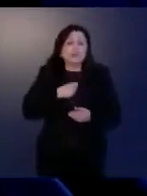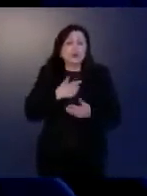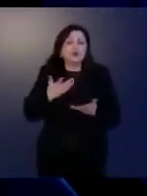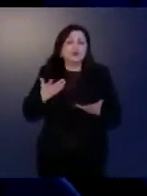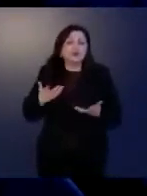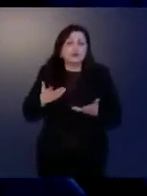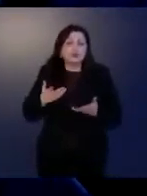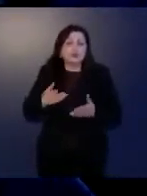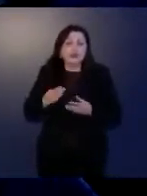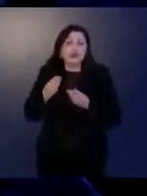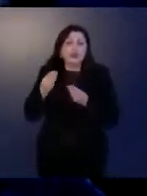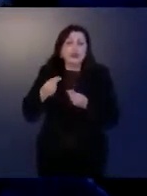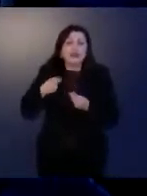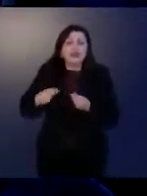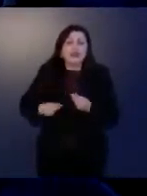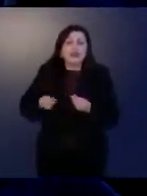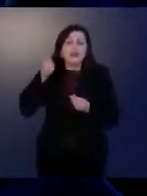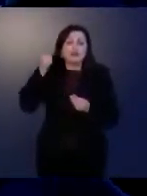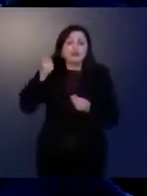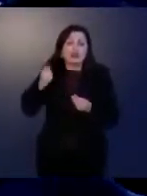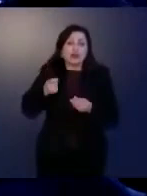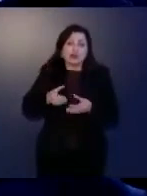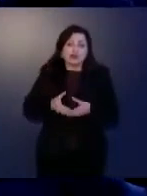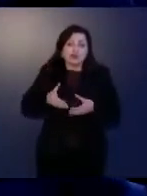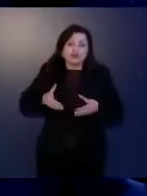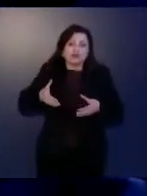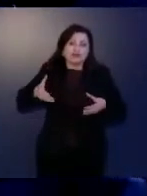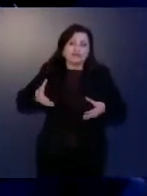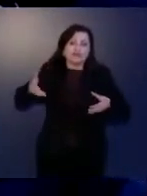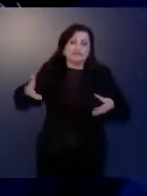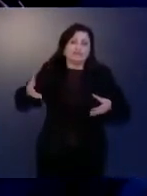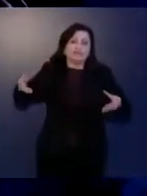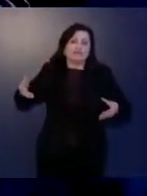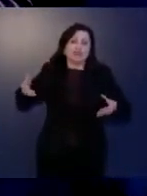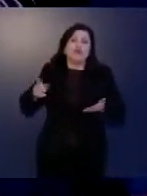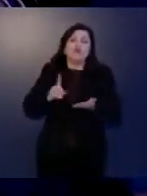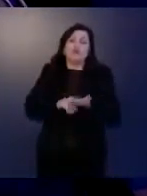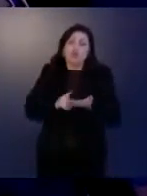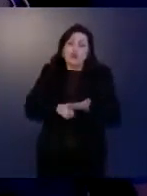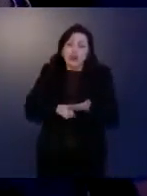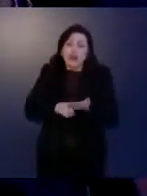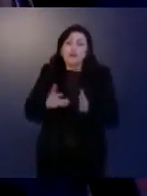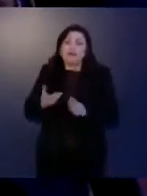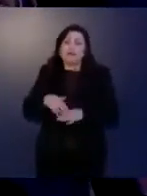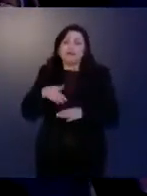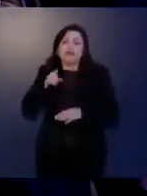δημόσιο χρέος, το οποίο καλείται να αναπληρώσει με φόρους